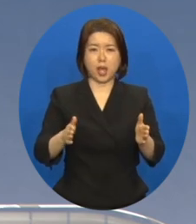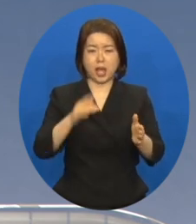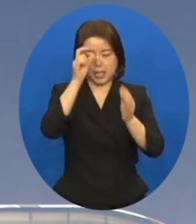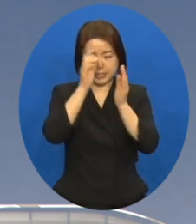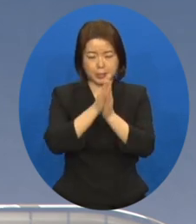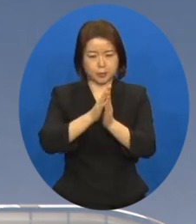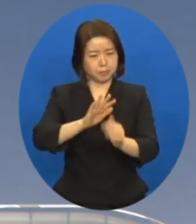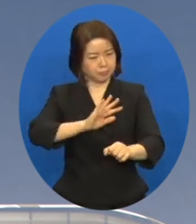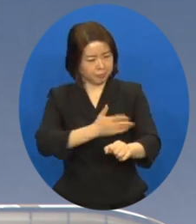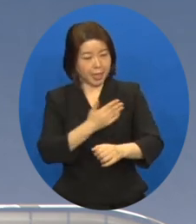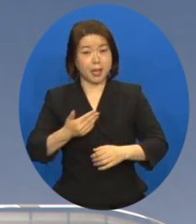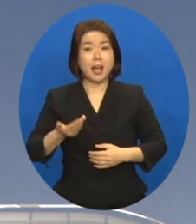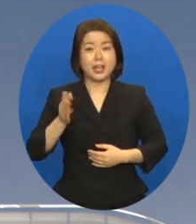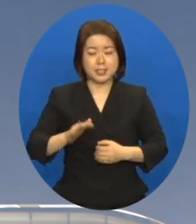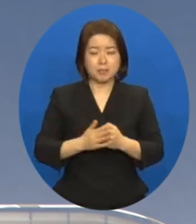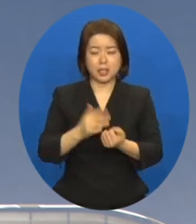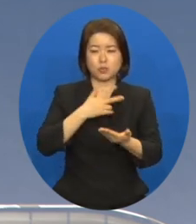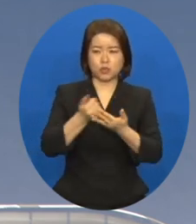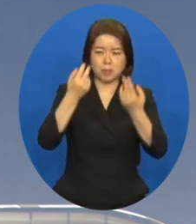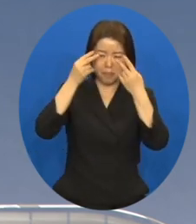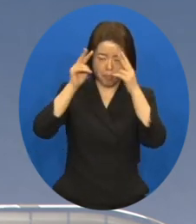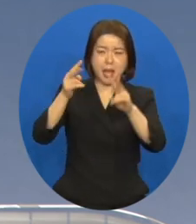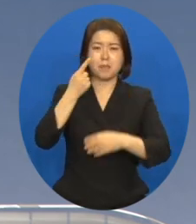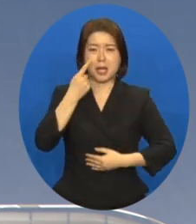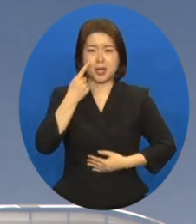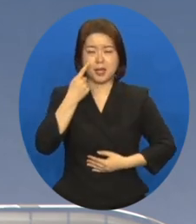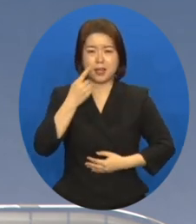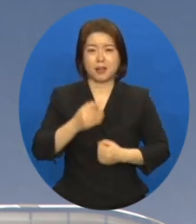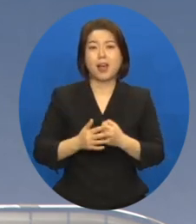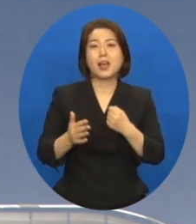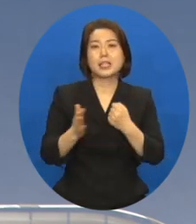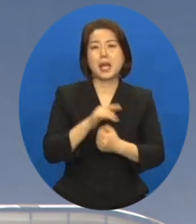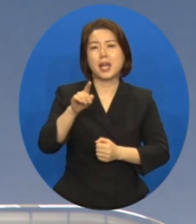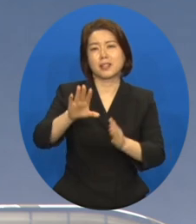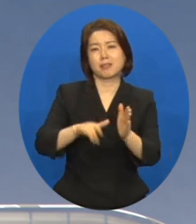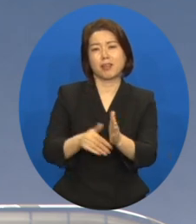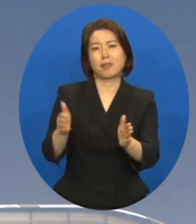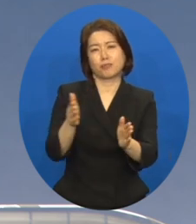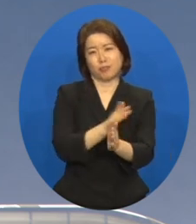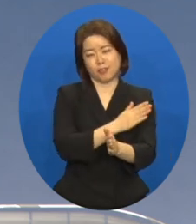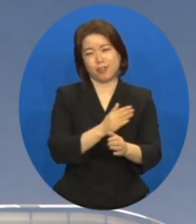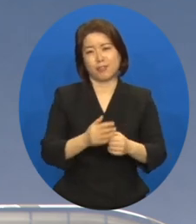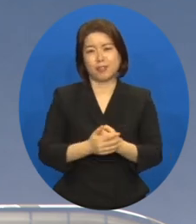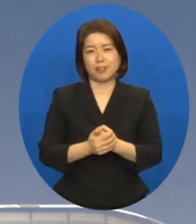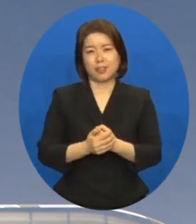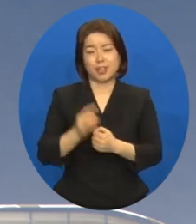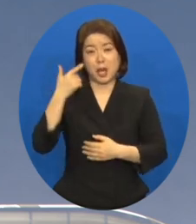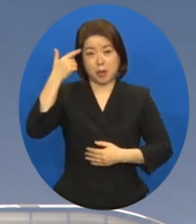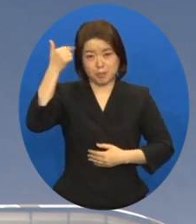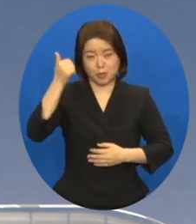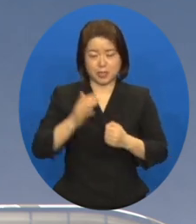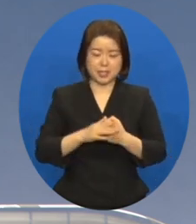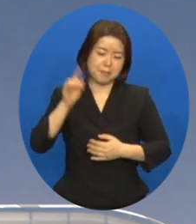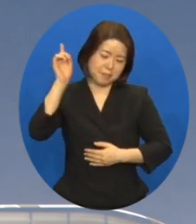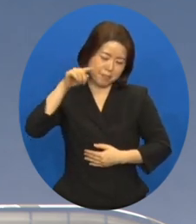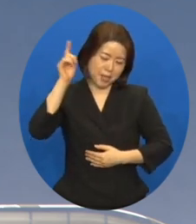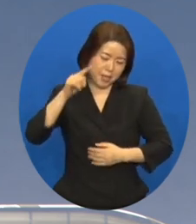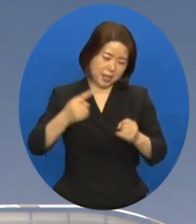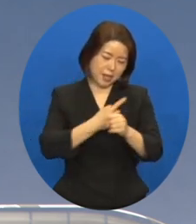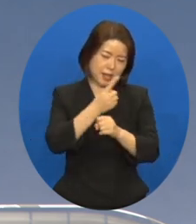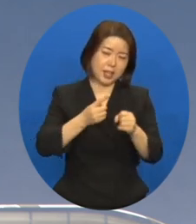잘 못하지만 주님을 바라보리라. 그래서 그때부터 그 목사님이 매일 한